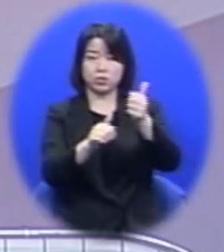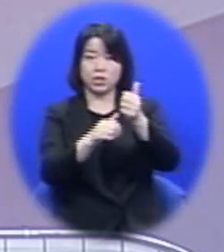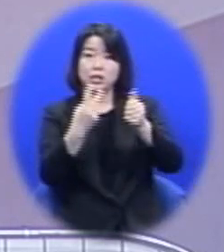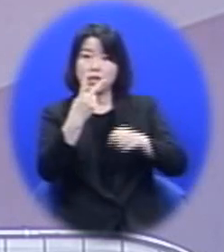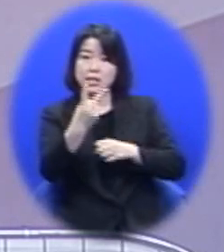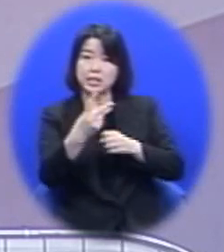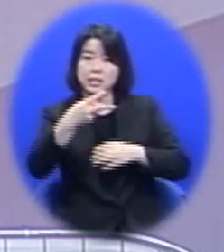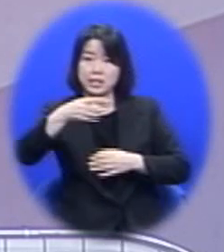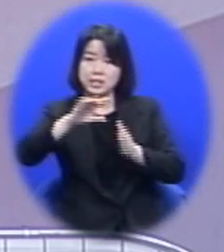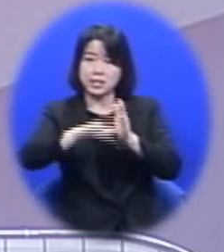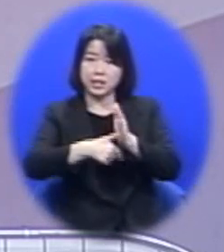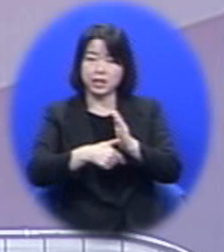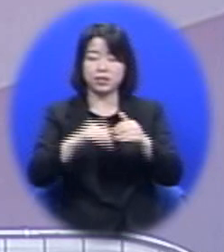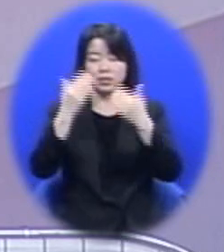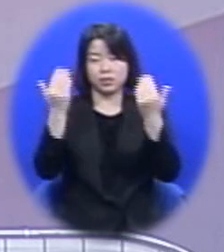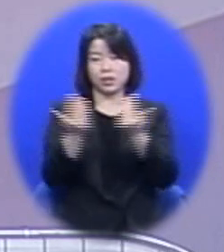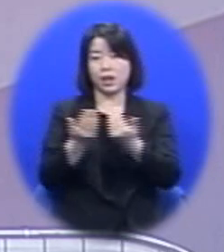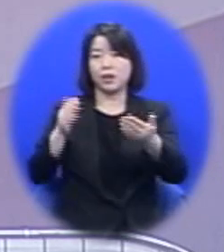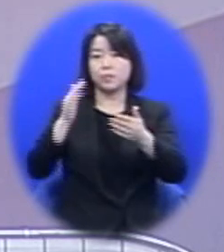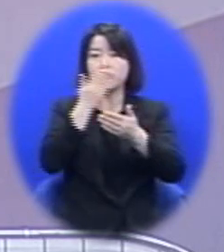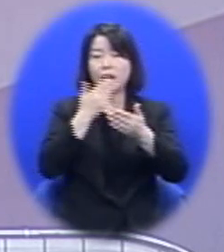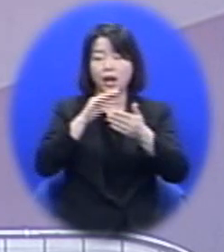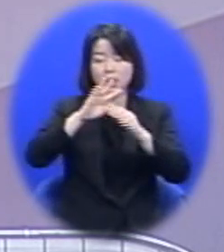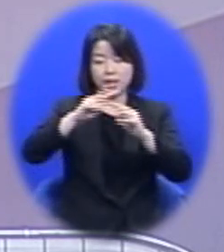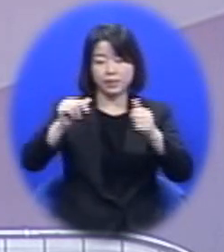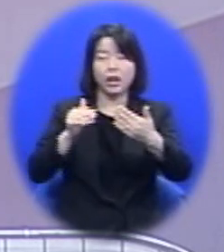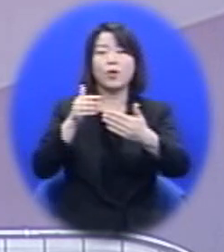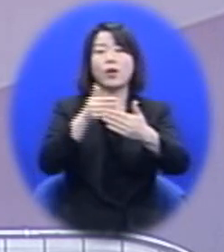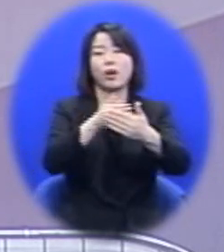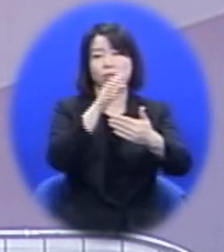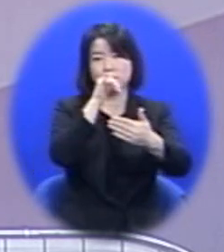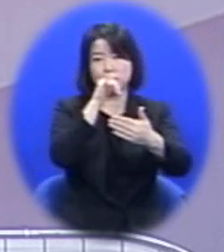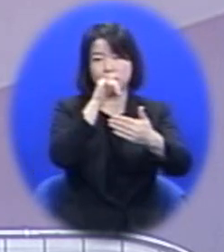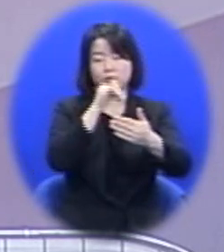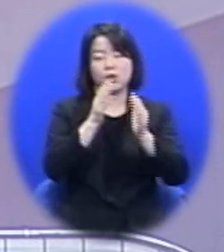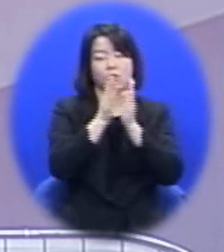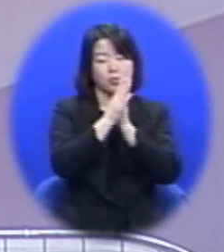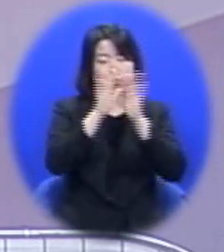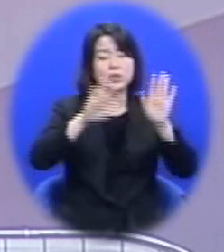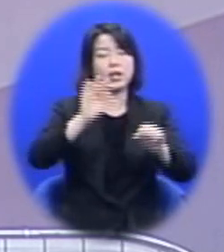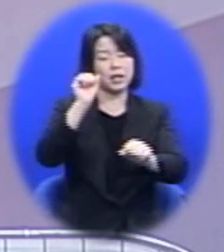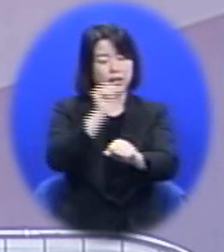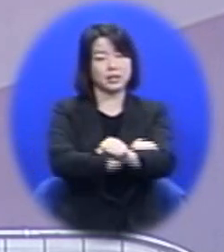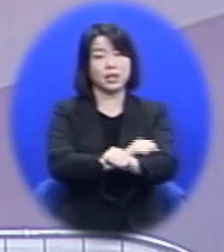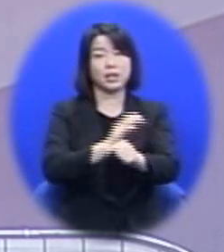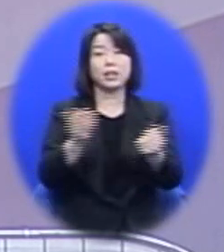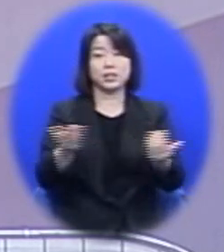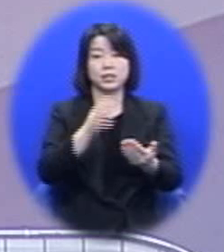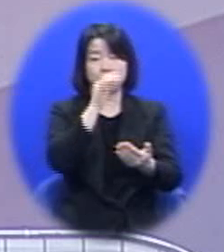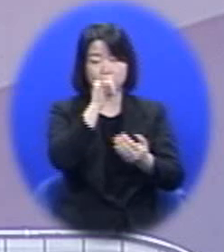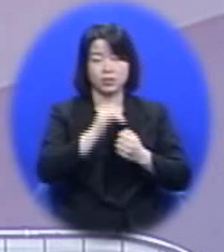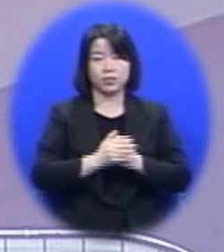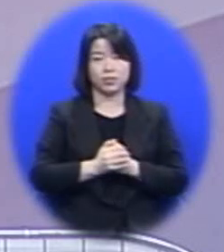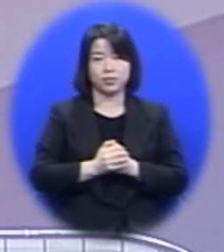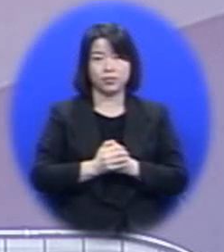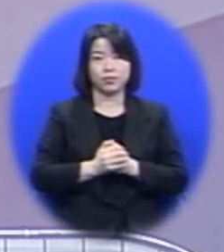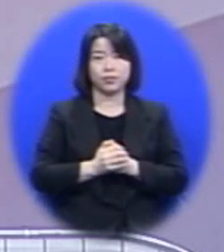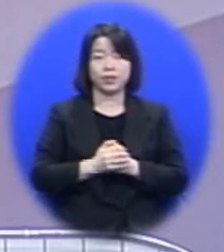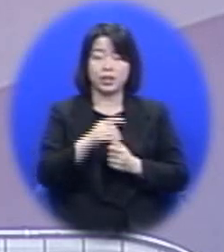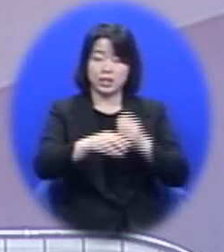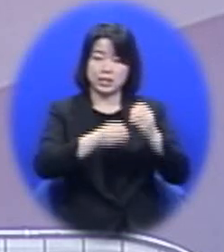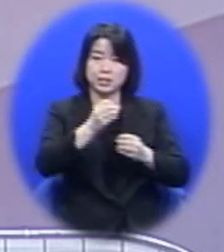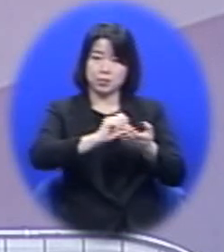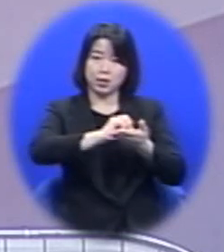잘 택한 거죠. 모세가 진짜를 깨달은 거죠. 여러분 이 시편 85편